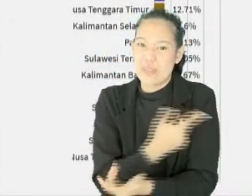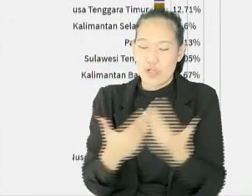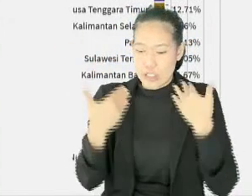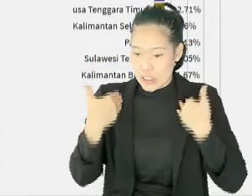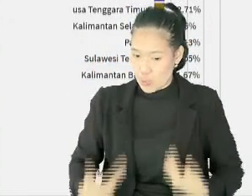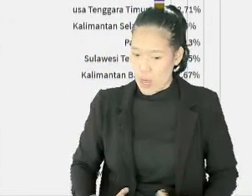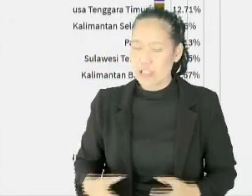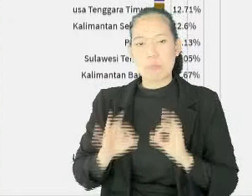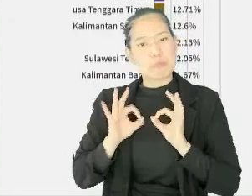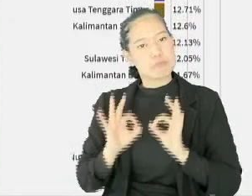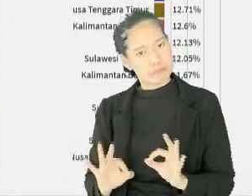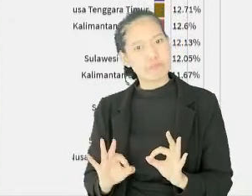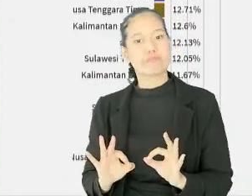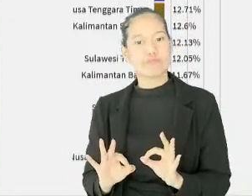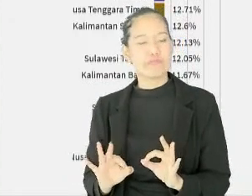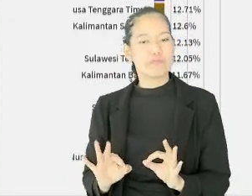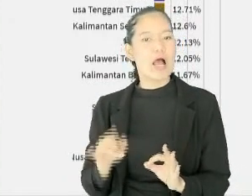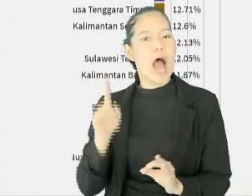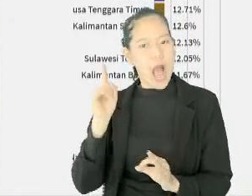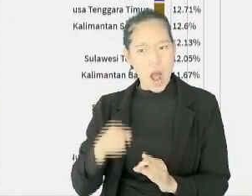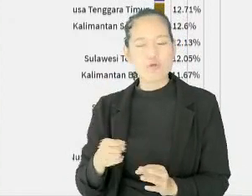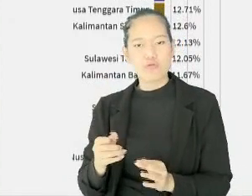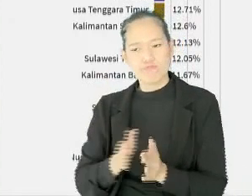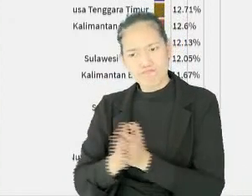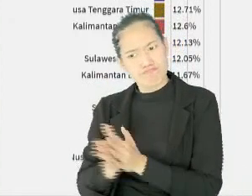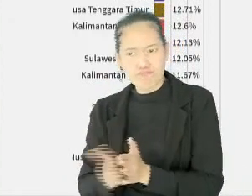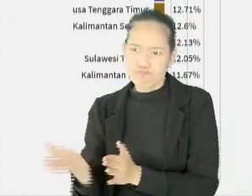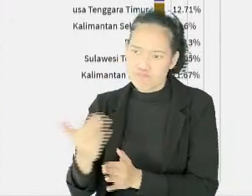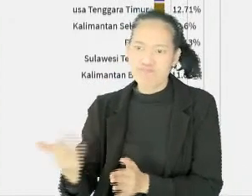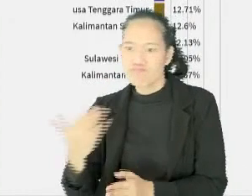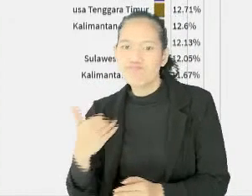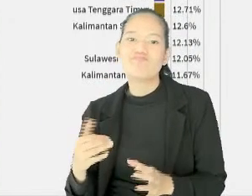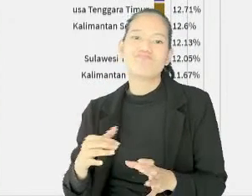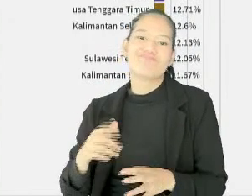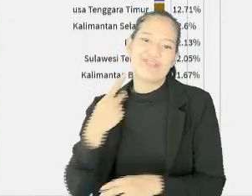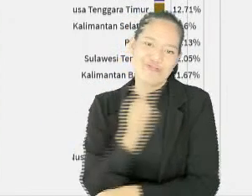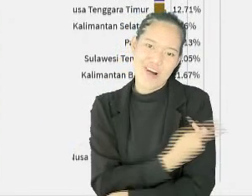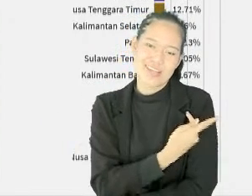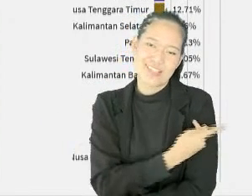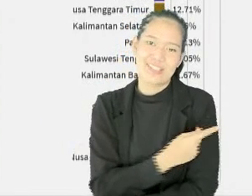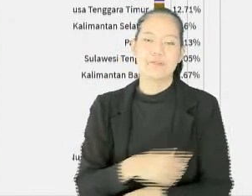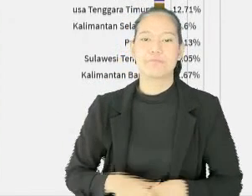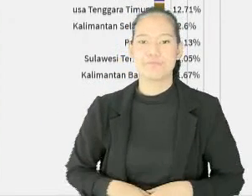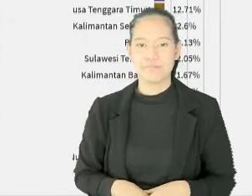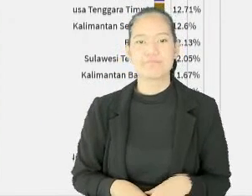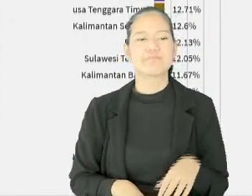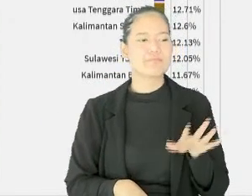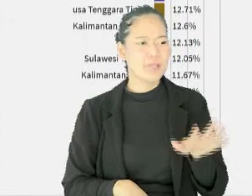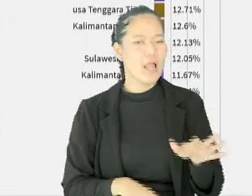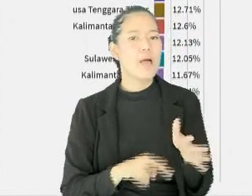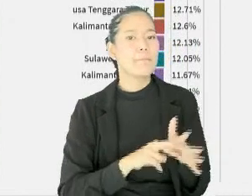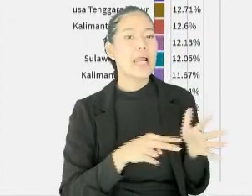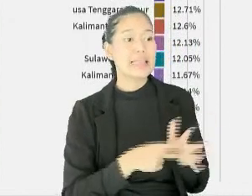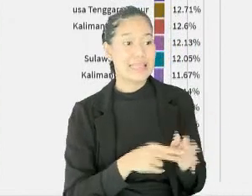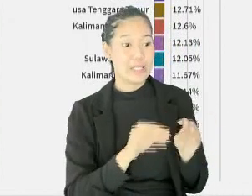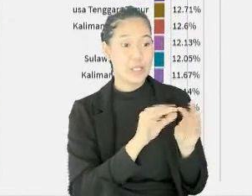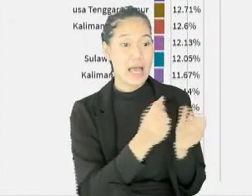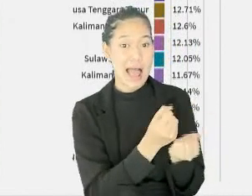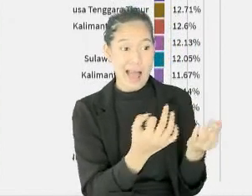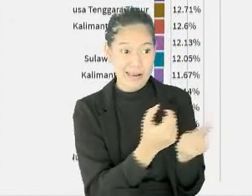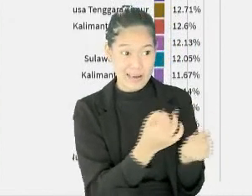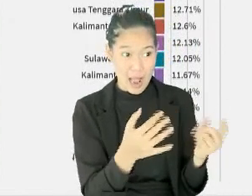kondisi komorbid yang stabil atau punya komorbid ini harus kita dorong untuk segera melaksanakan vaksinasi berarti angka disini